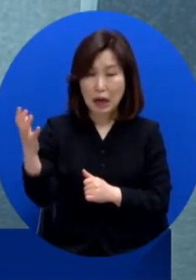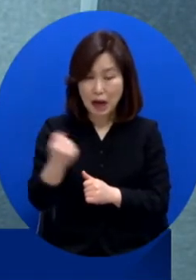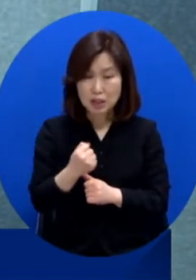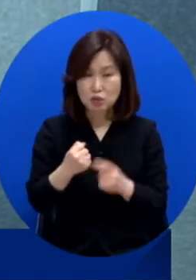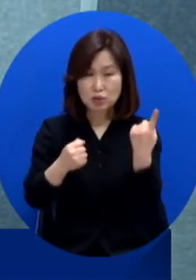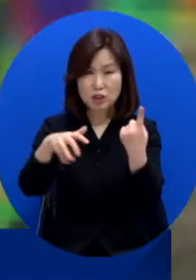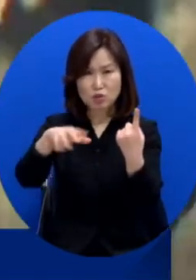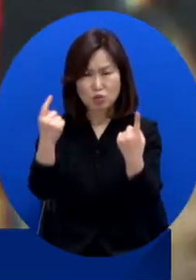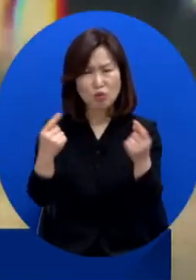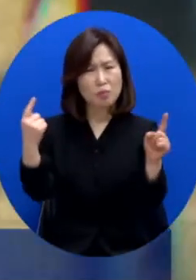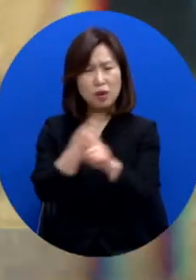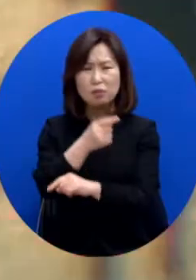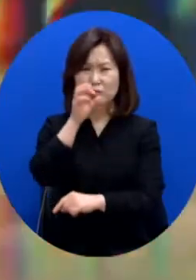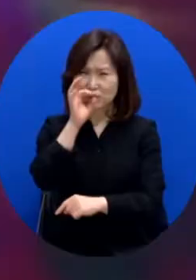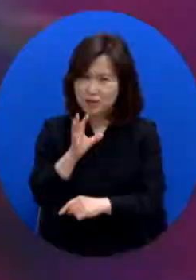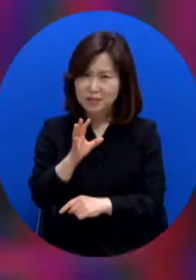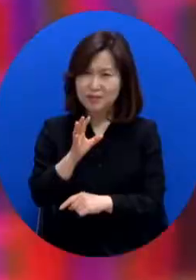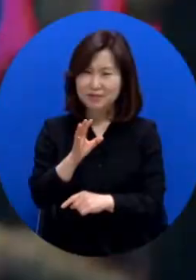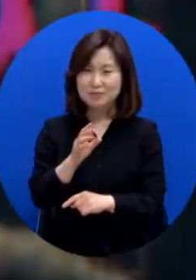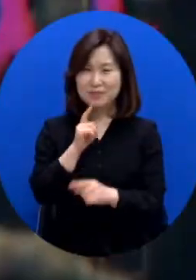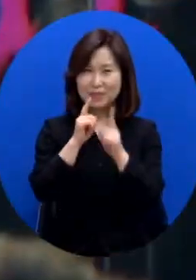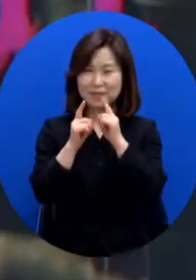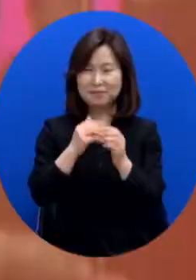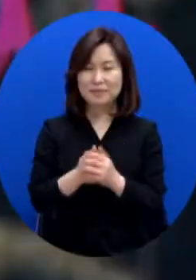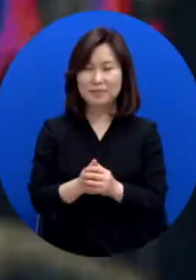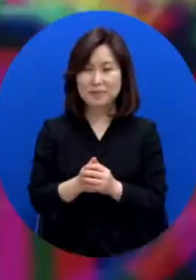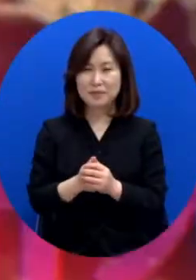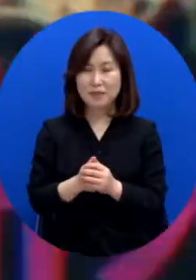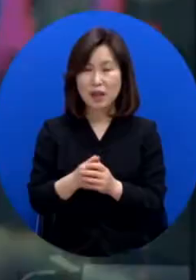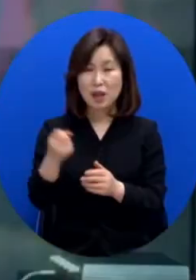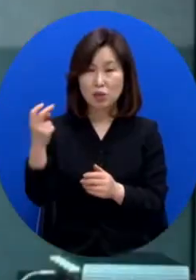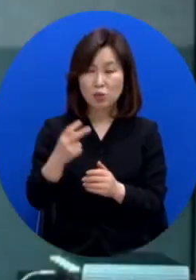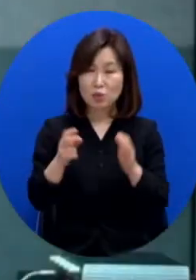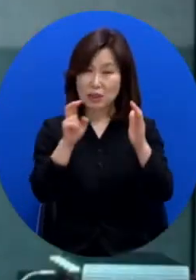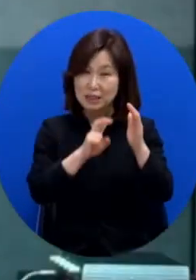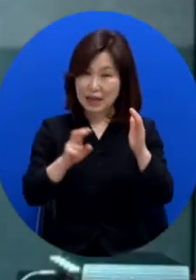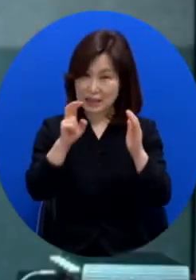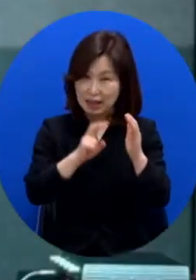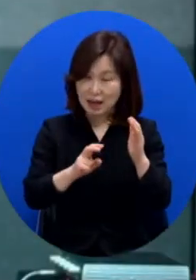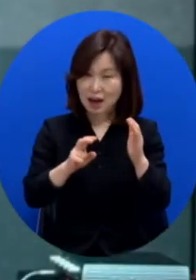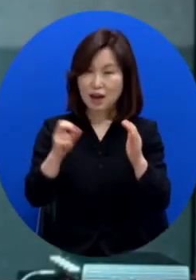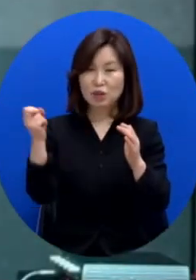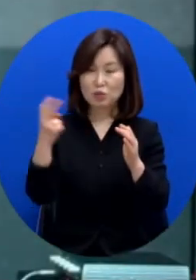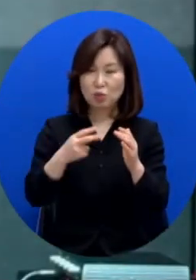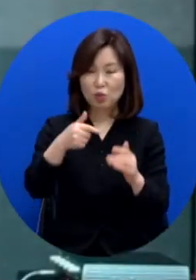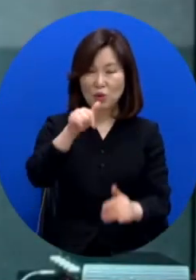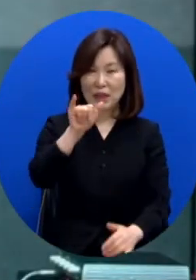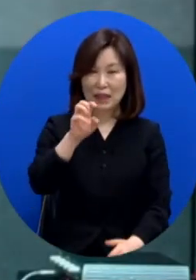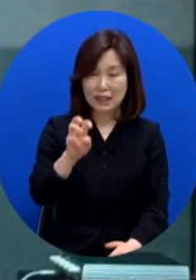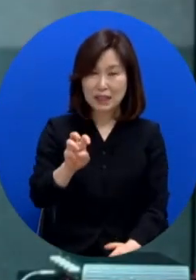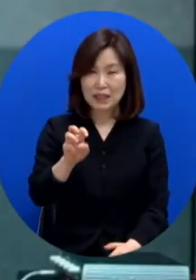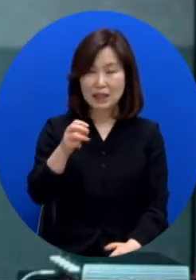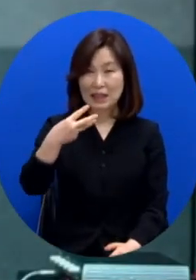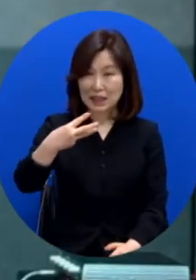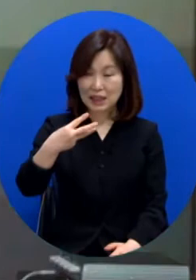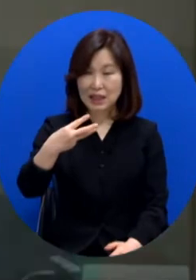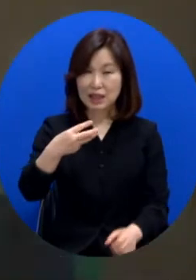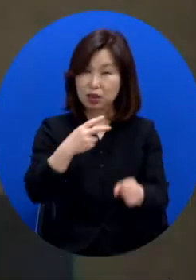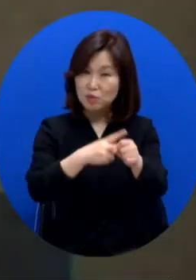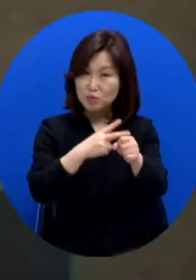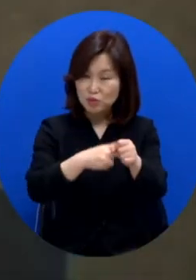수가 없는 거야. 간증 외에 버스킹 예배자 강한별 씨의 찬양과 기런평 교수와 함께하는 토크